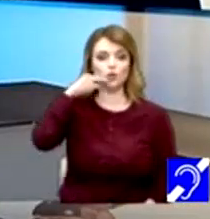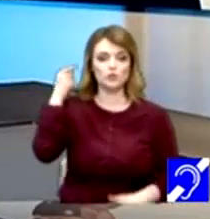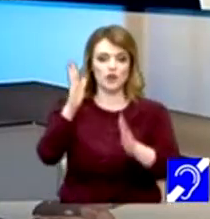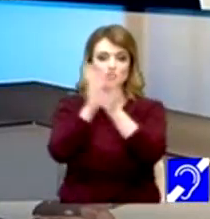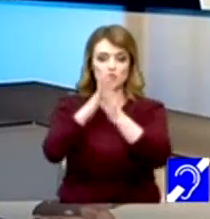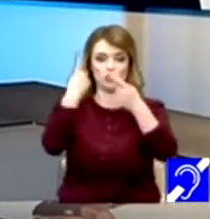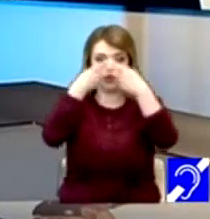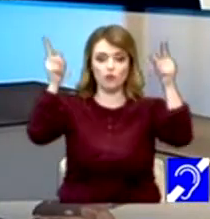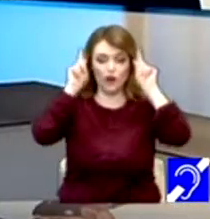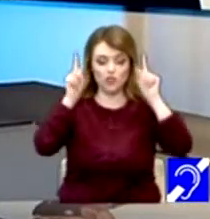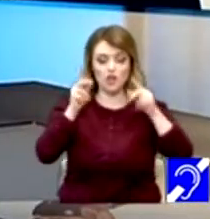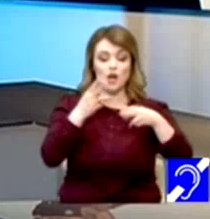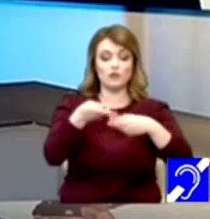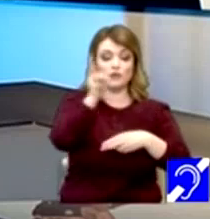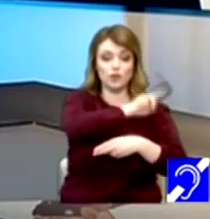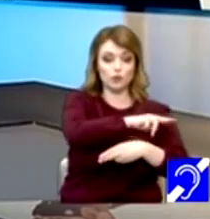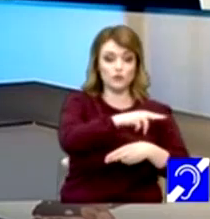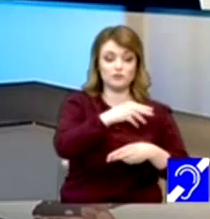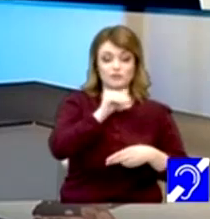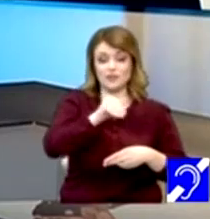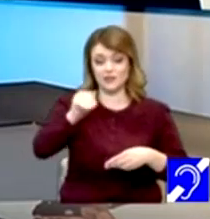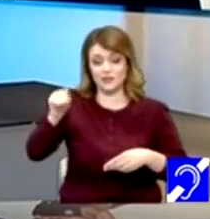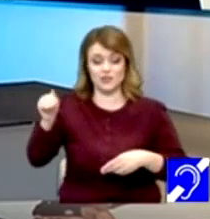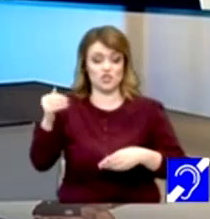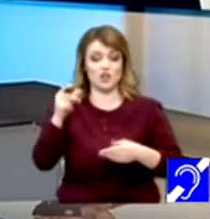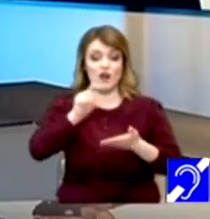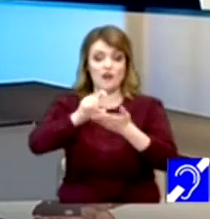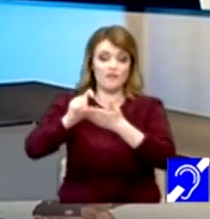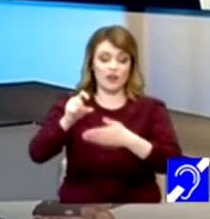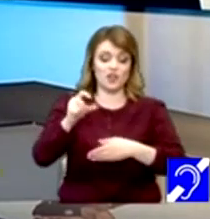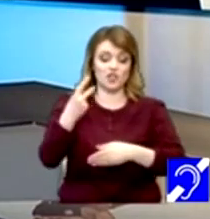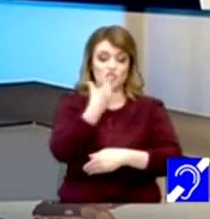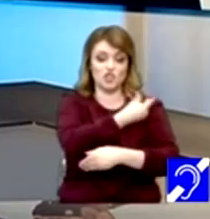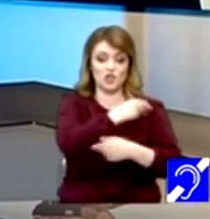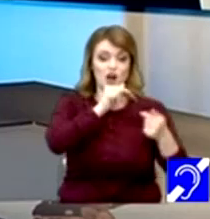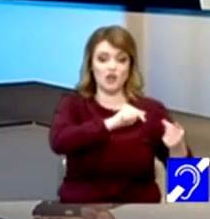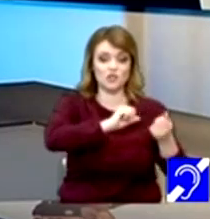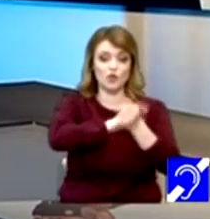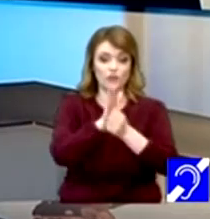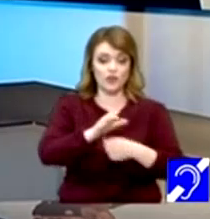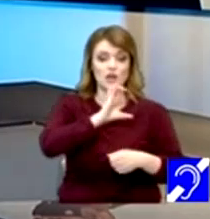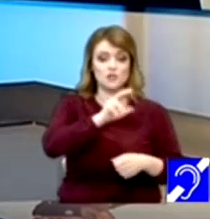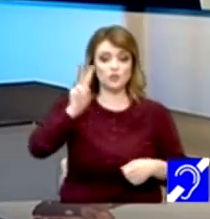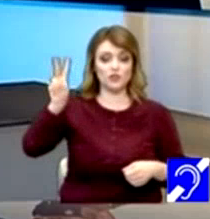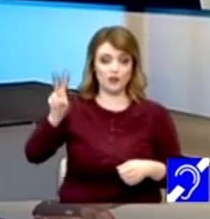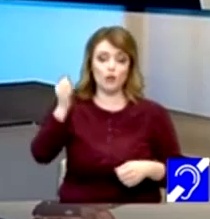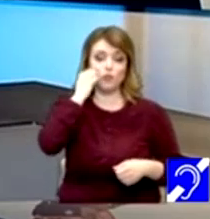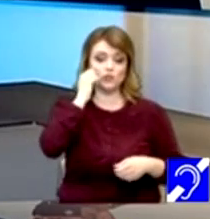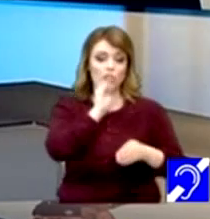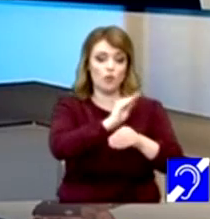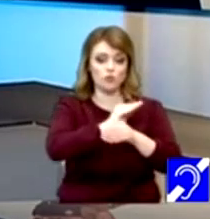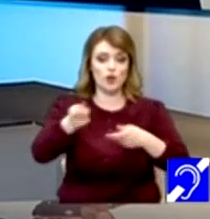Rusia a cerut Slovaciei să-i returneze sute de mii de doze de vaccin anti-COVID-19 Sputnik V. Moscova